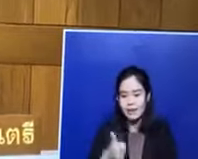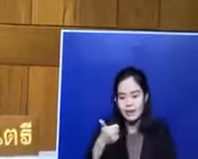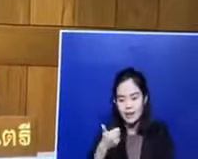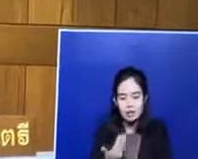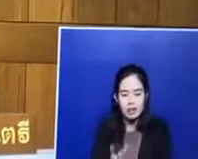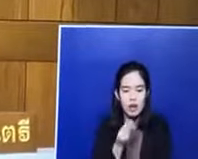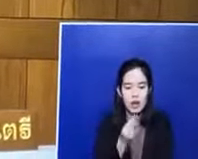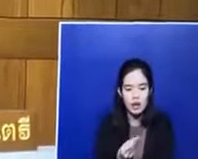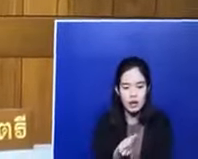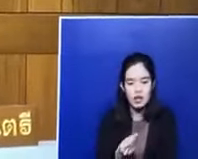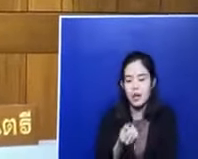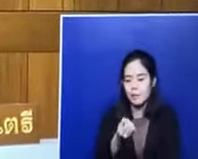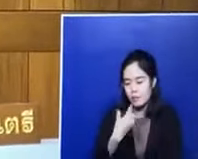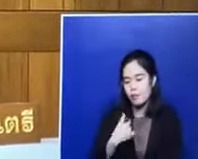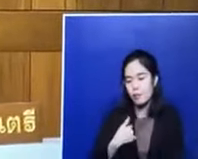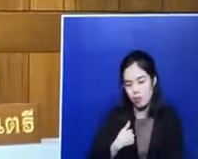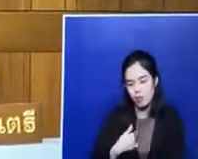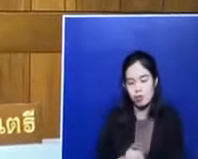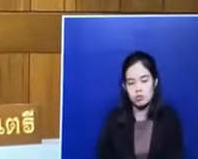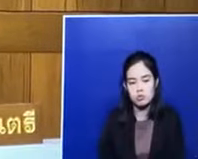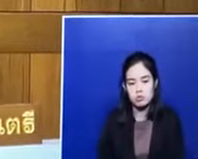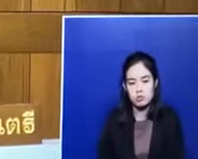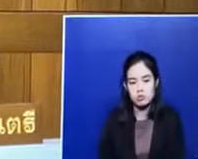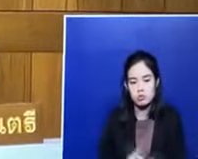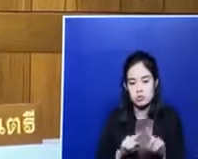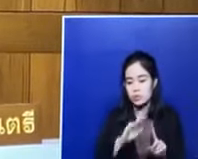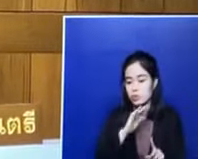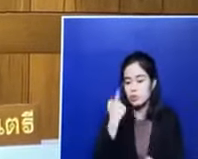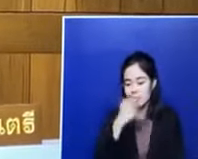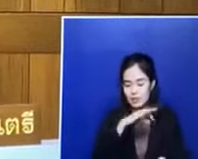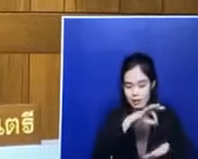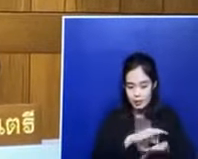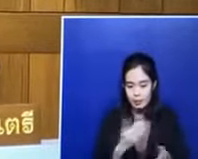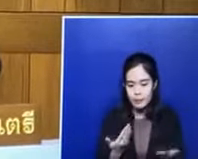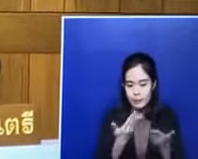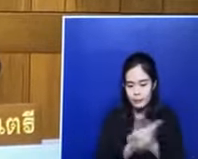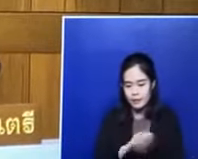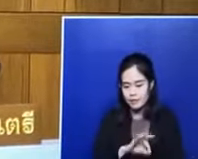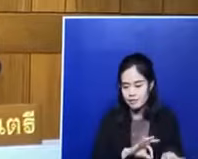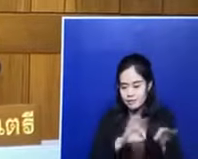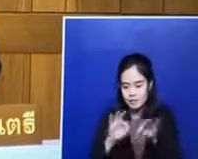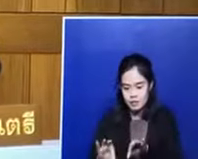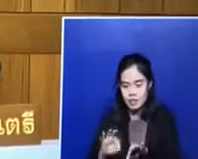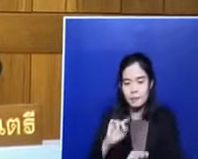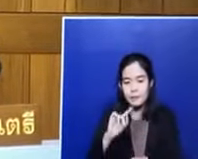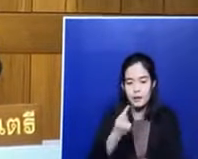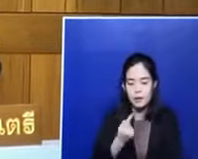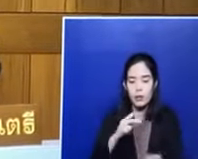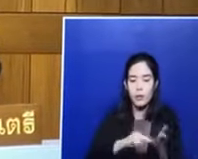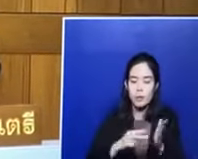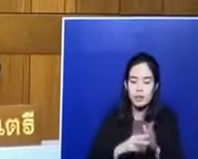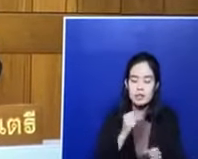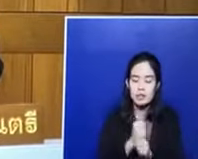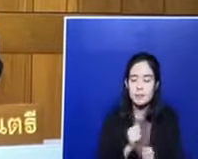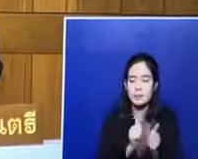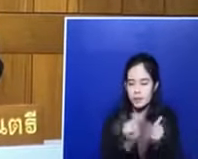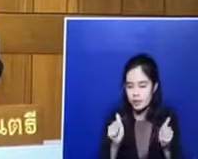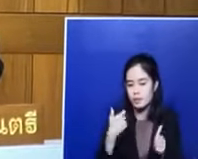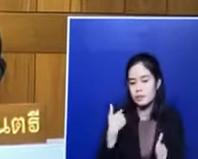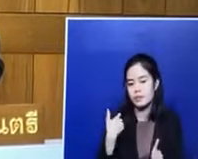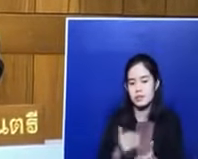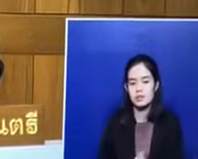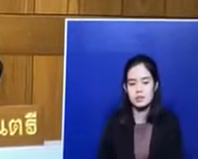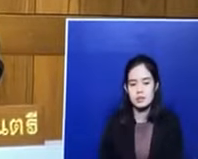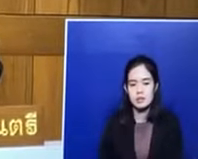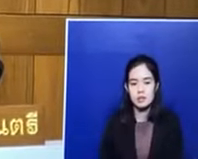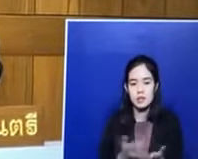ายังไงท่านก็ได้อยู่แล้วเพราะท่านความดีของท่านอยู่แล้วต่อไปตอบคำอภิปรายนะครับว่าทำไมในช่วงการบริหารประเทศของพลเอ